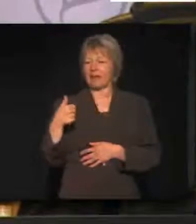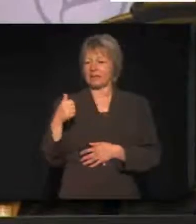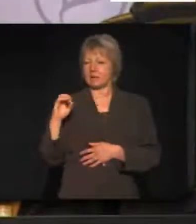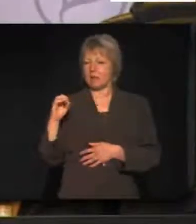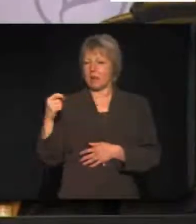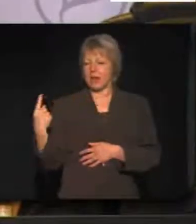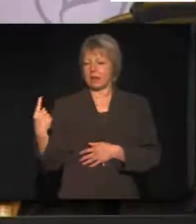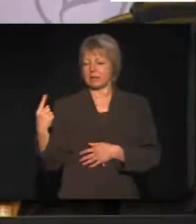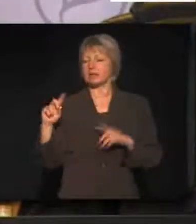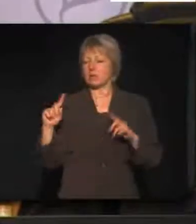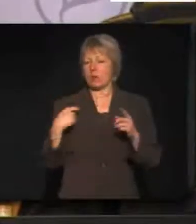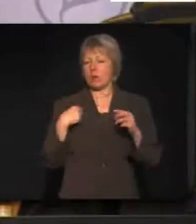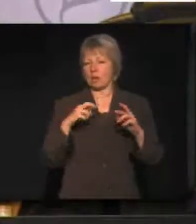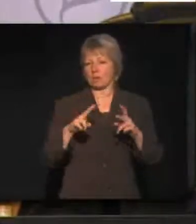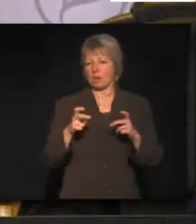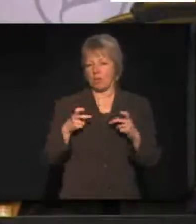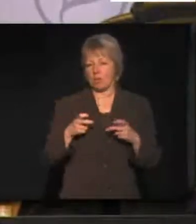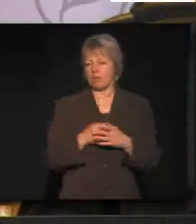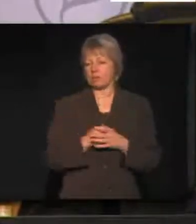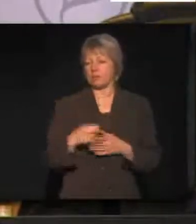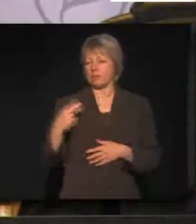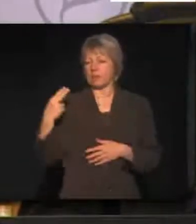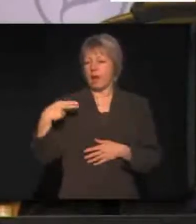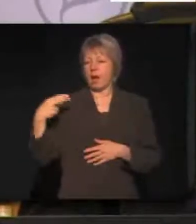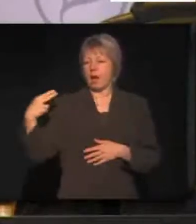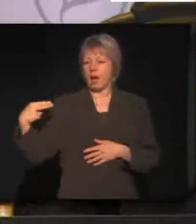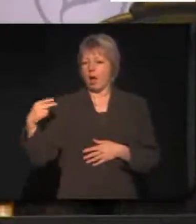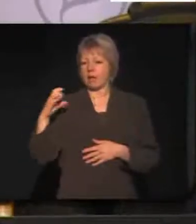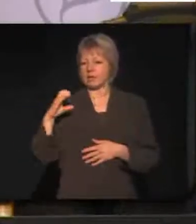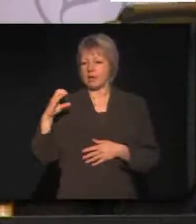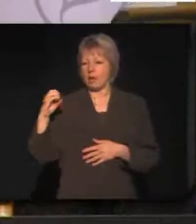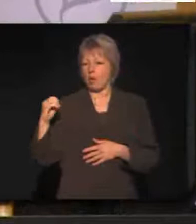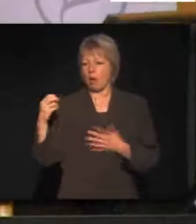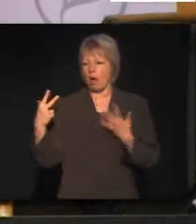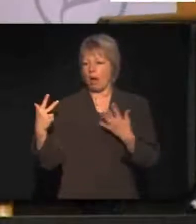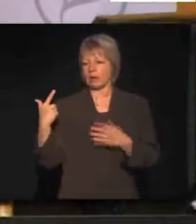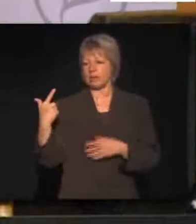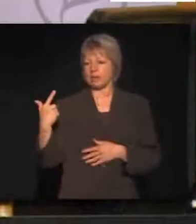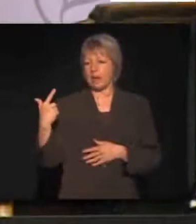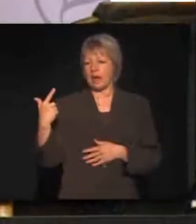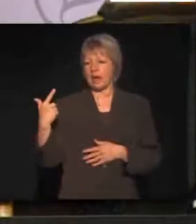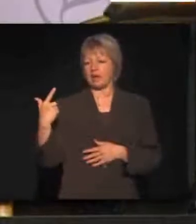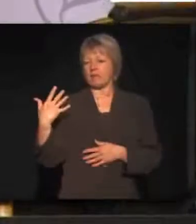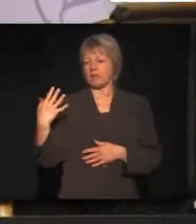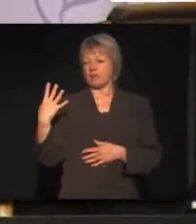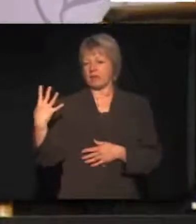noch mal ACO 8254